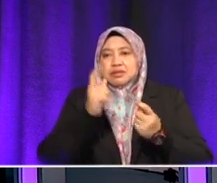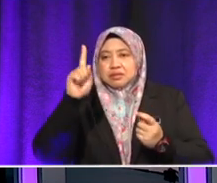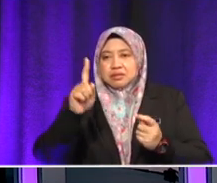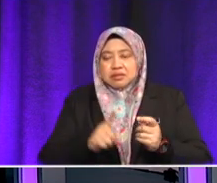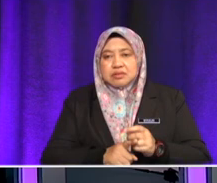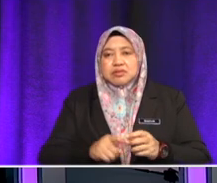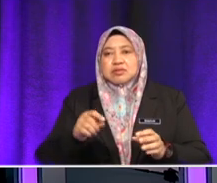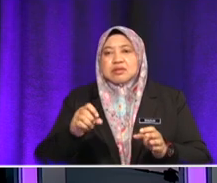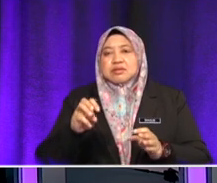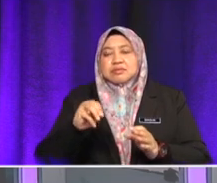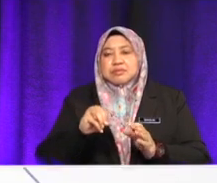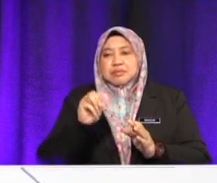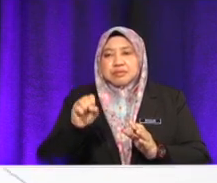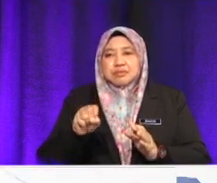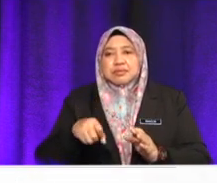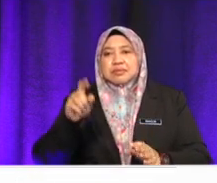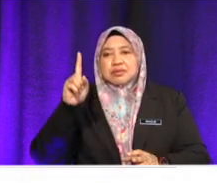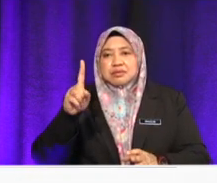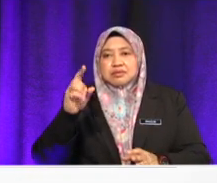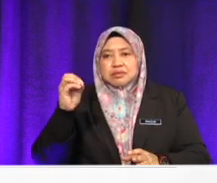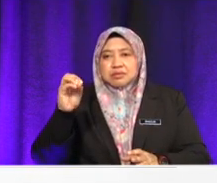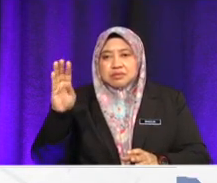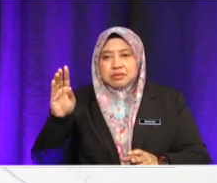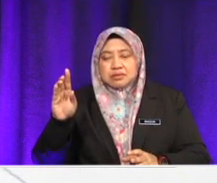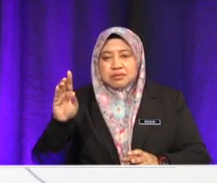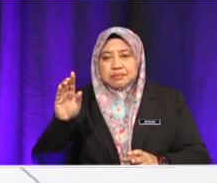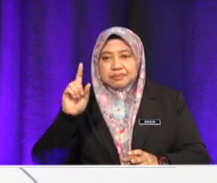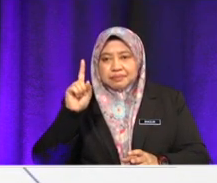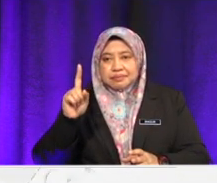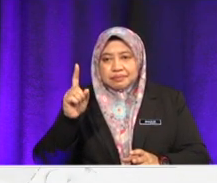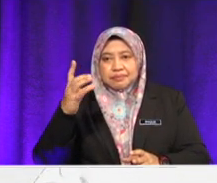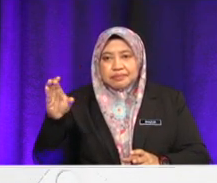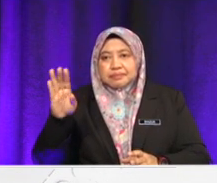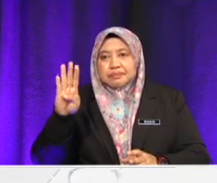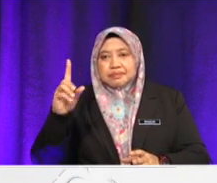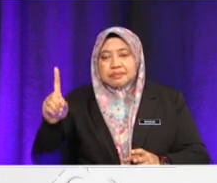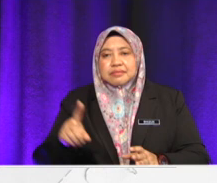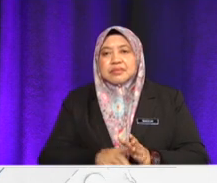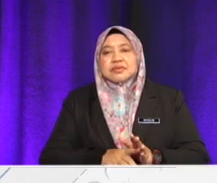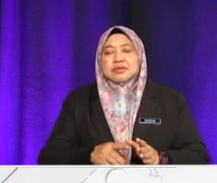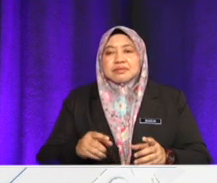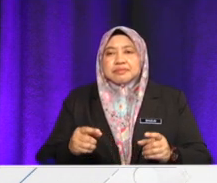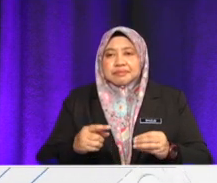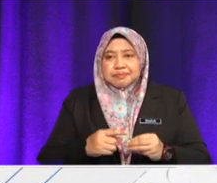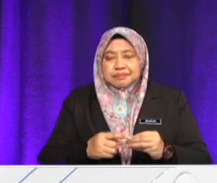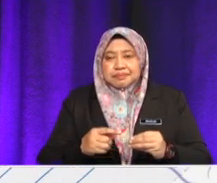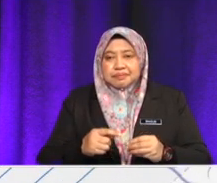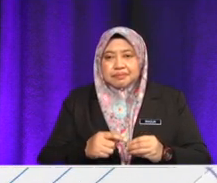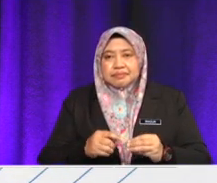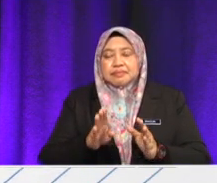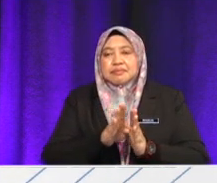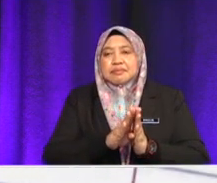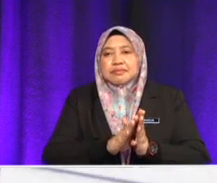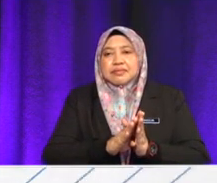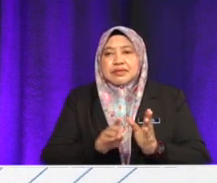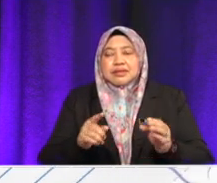141 berkaitan dengan bintang negara ataupun atlet paralympic kita Muhammad Rizwan bin